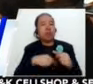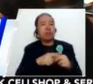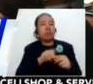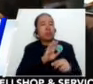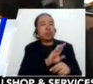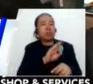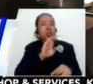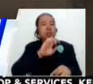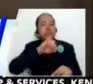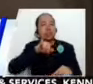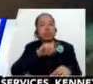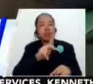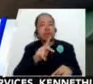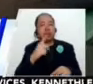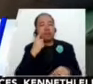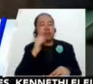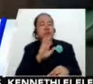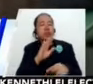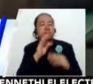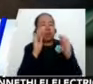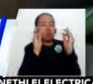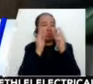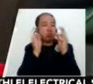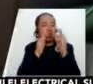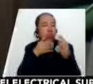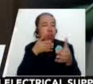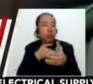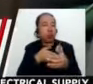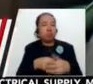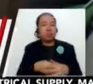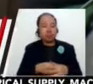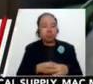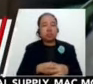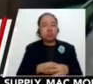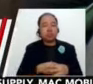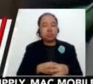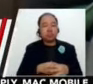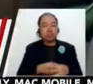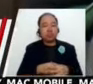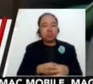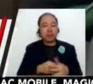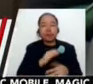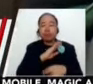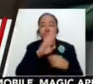ng kanyang drug war. Lahat itong sa right side ko,